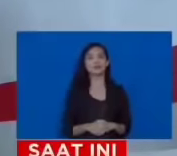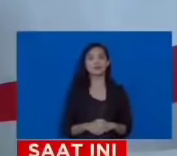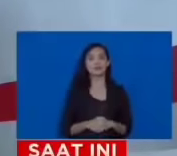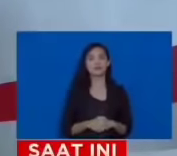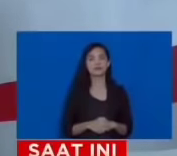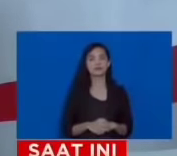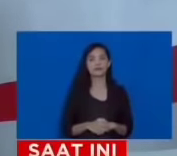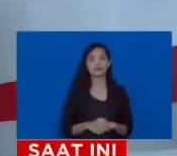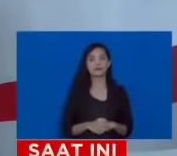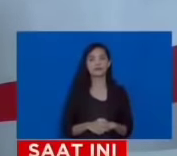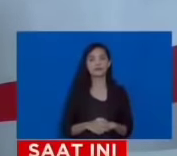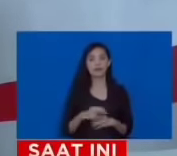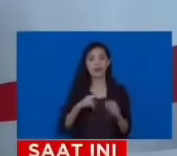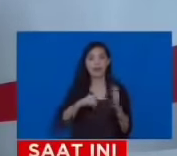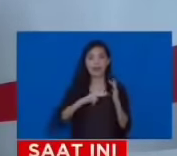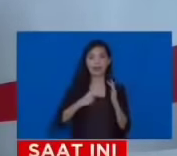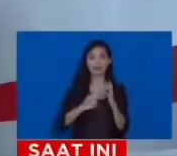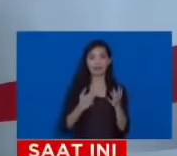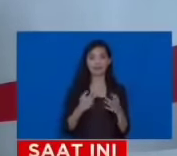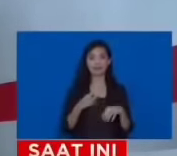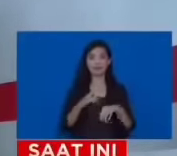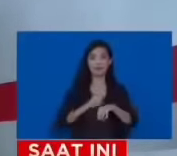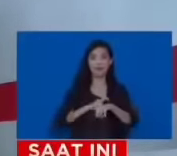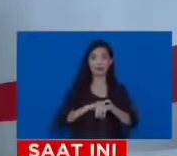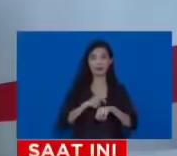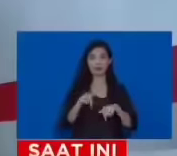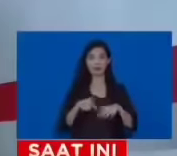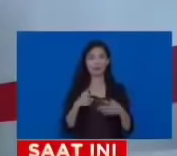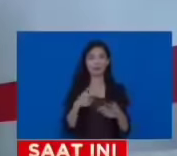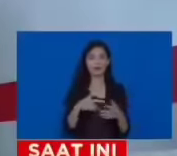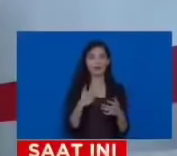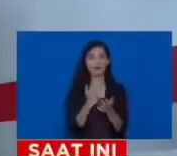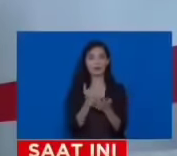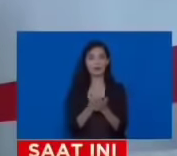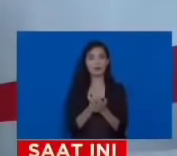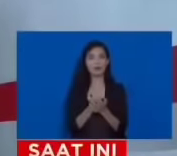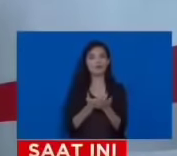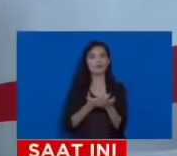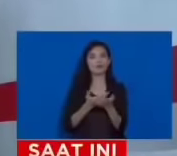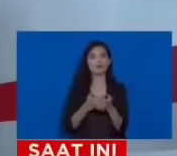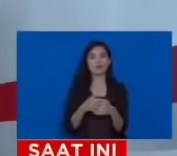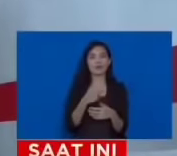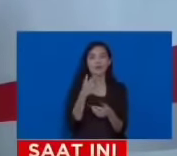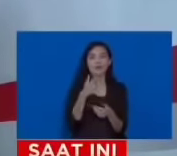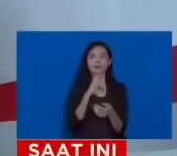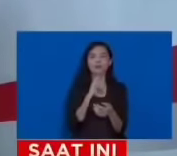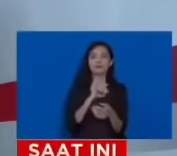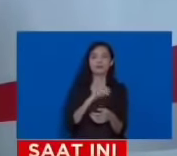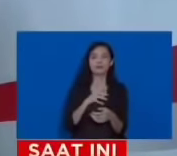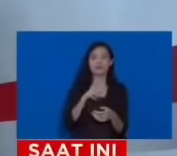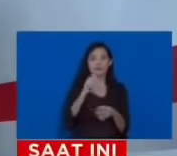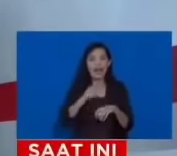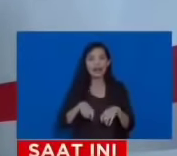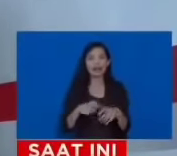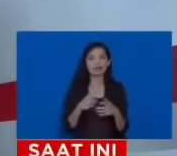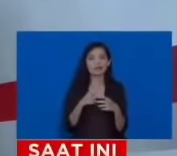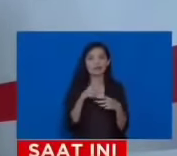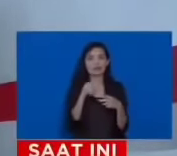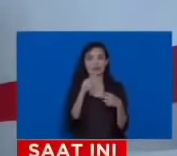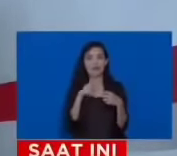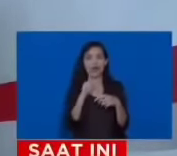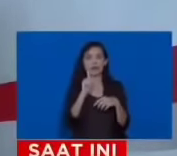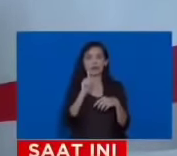karena itu, manfaatkan waktu yang sebaik-baiknya untuk dua hal. Yang